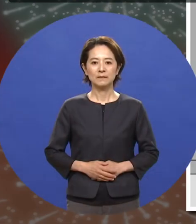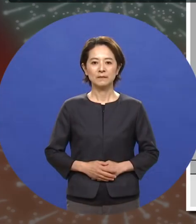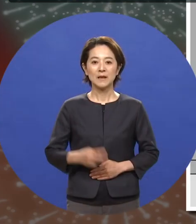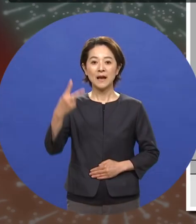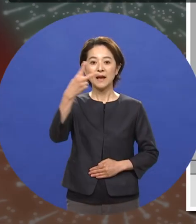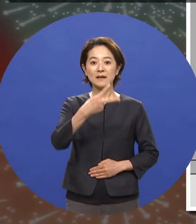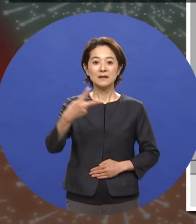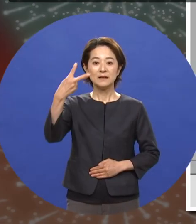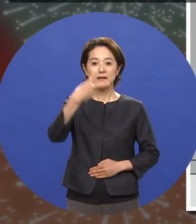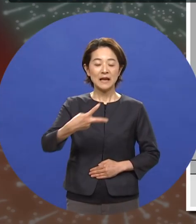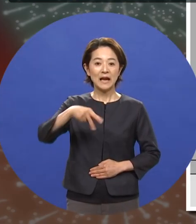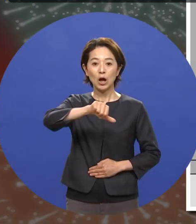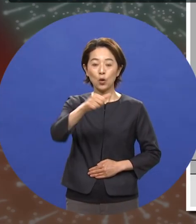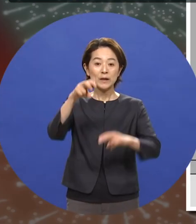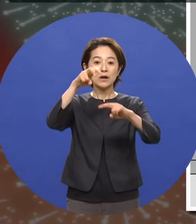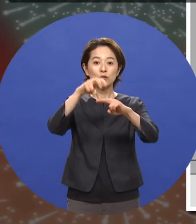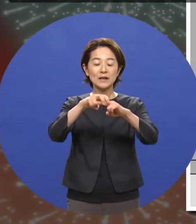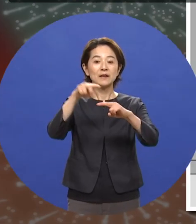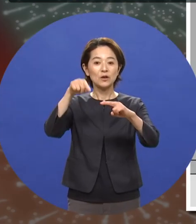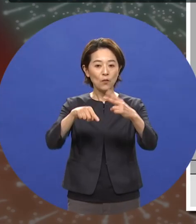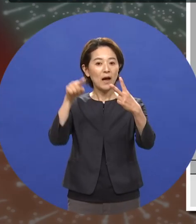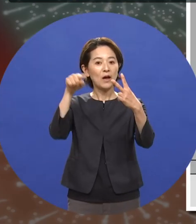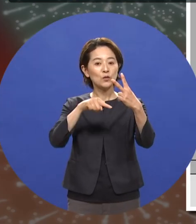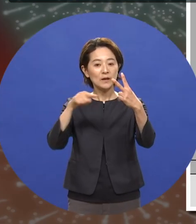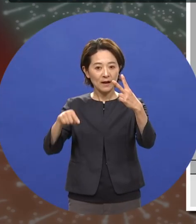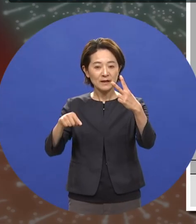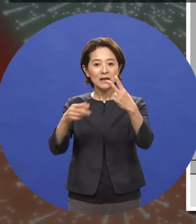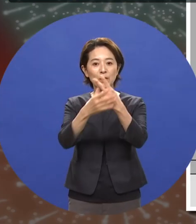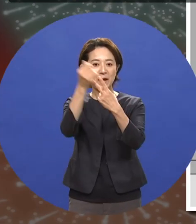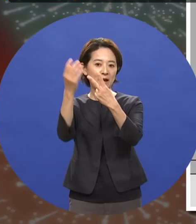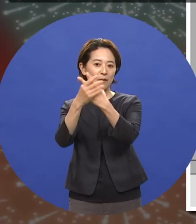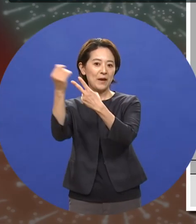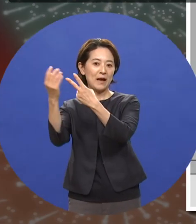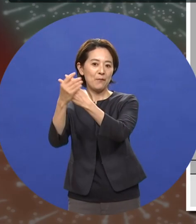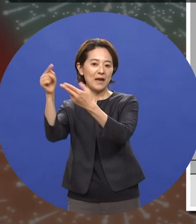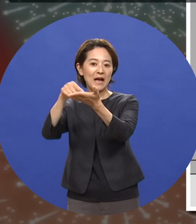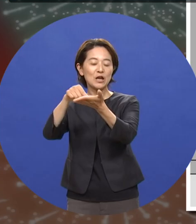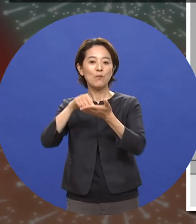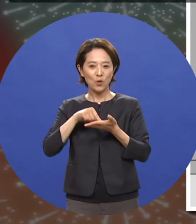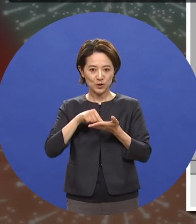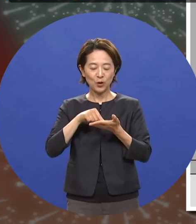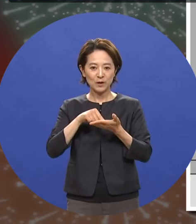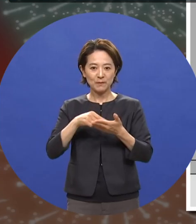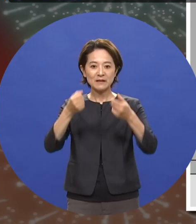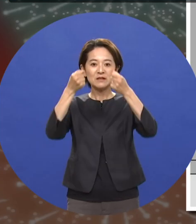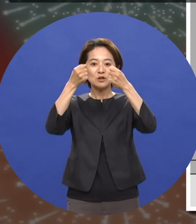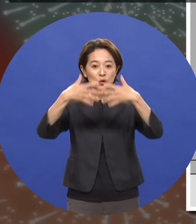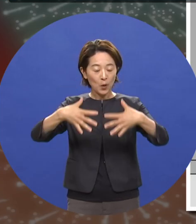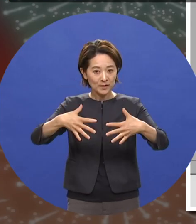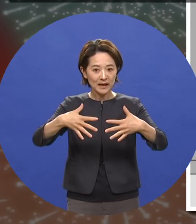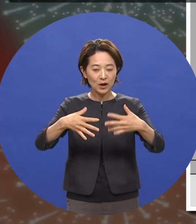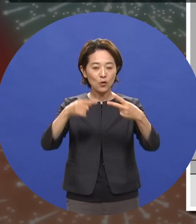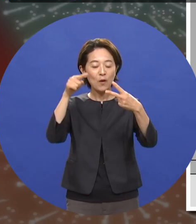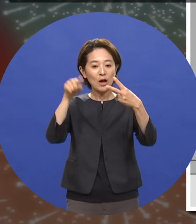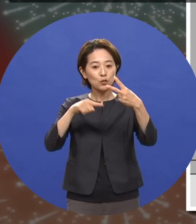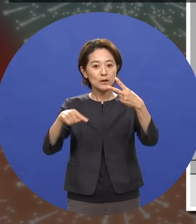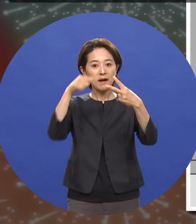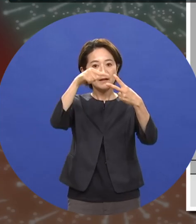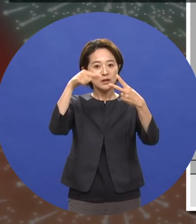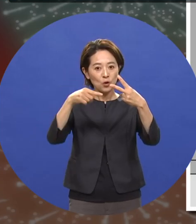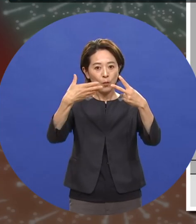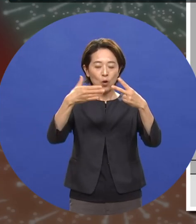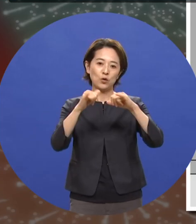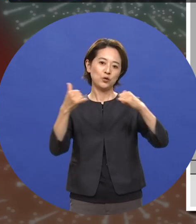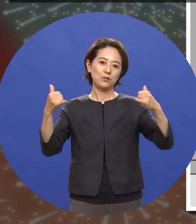ペア席1250セットで、対象は2人とも区内在住の方。締め切り